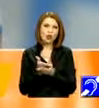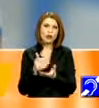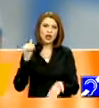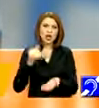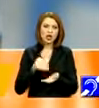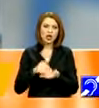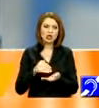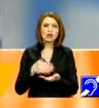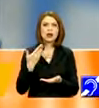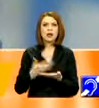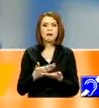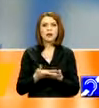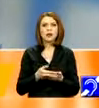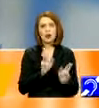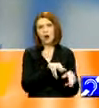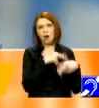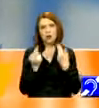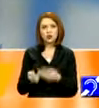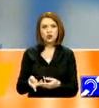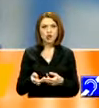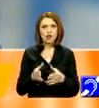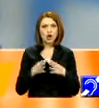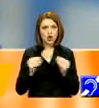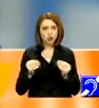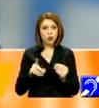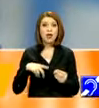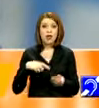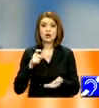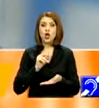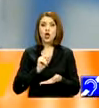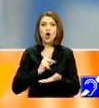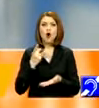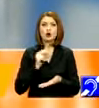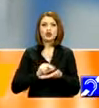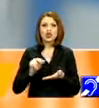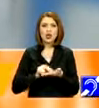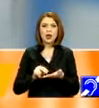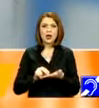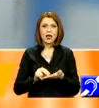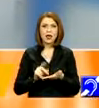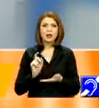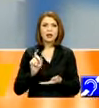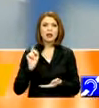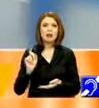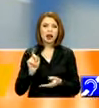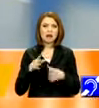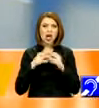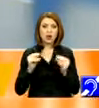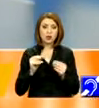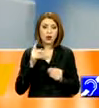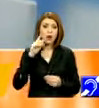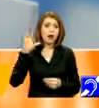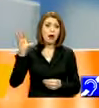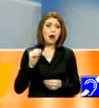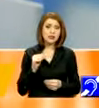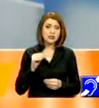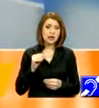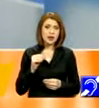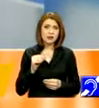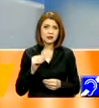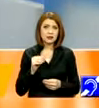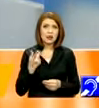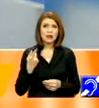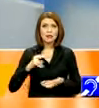necesare în privința extrădării. Evident că există și o astfel de solicitare din partea României. Pe de altă parte, este, din câte am înțeles de la surse judiciare,